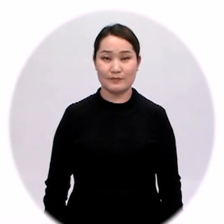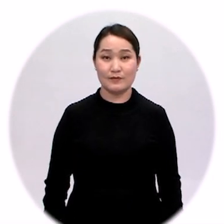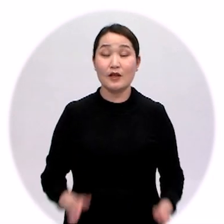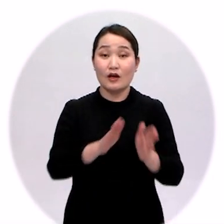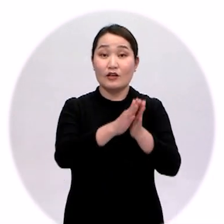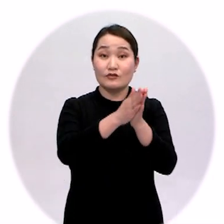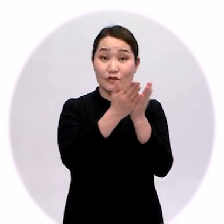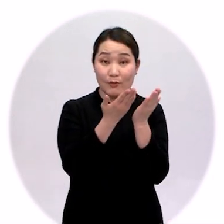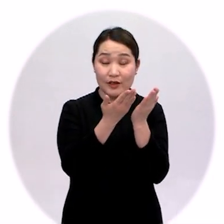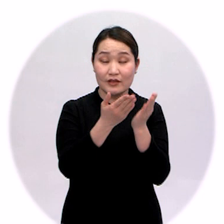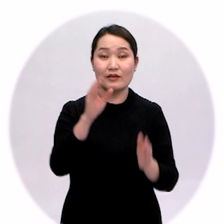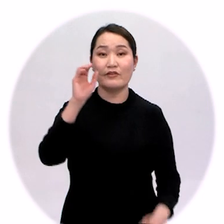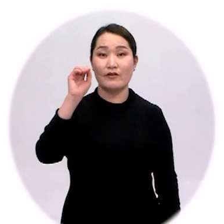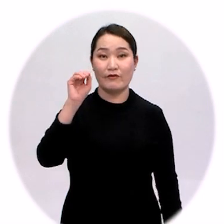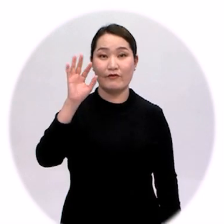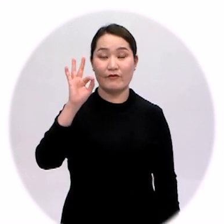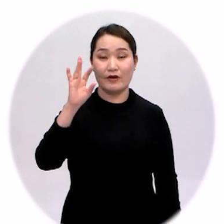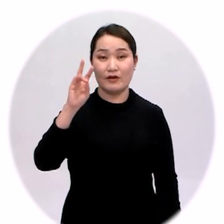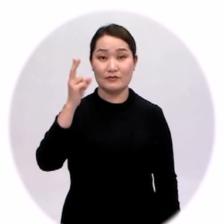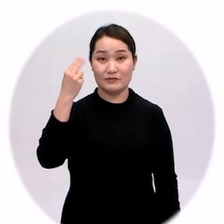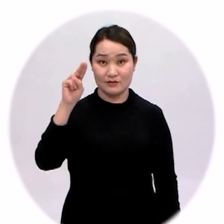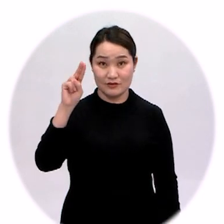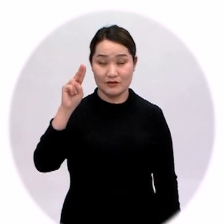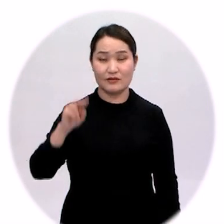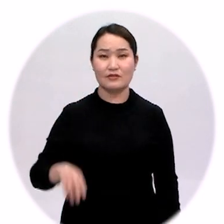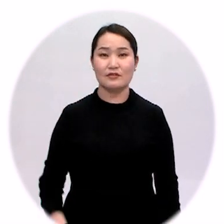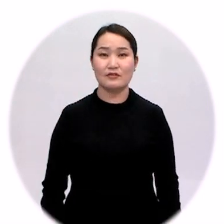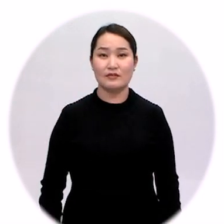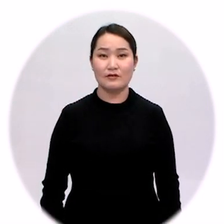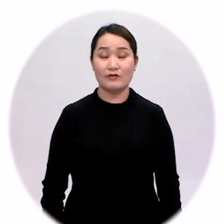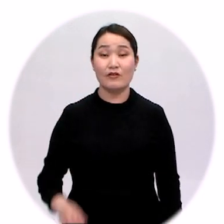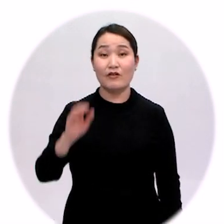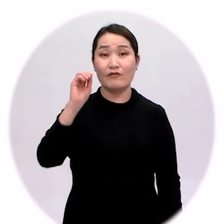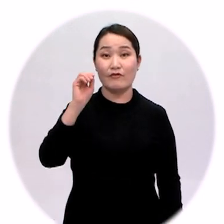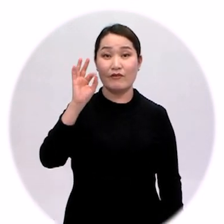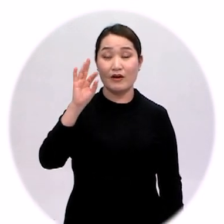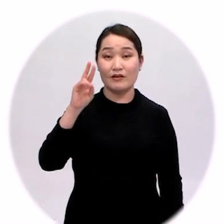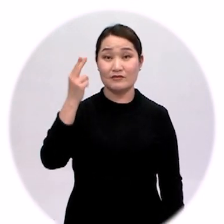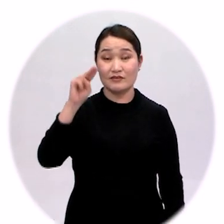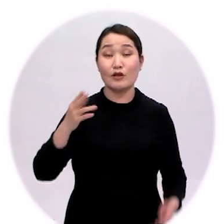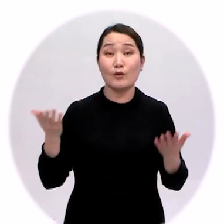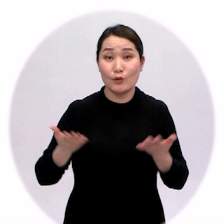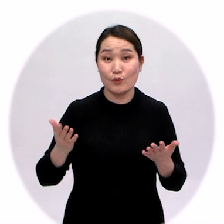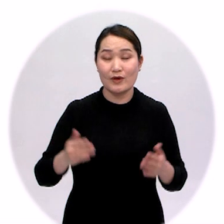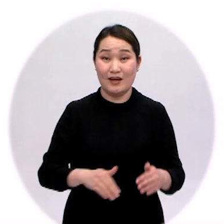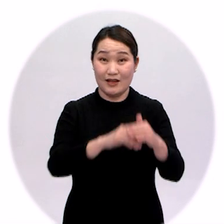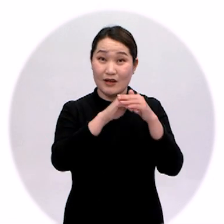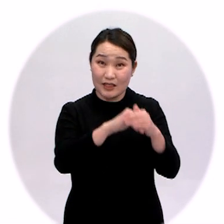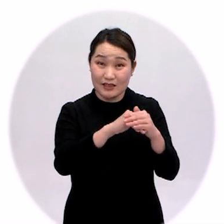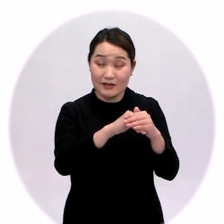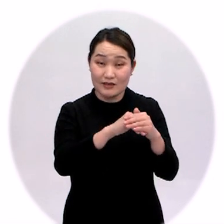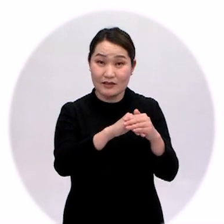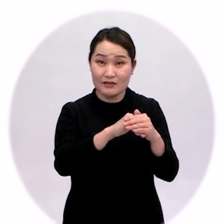Номын фонд. За фонд гэж хүүхдүүдэд хуримтлал, хуримтлуулах гэсэн